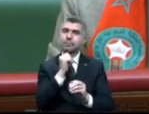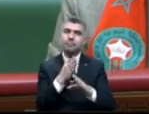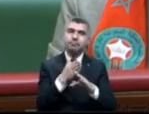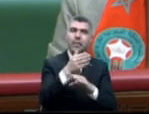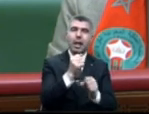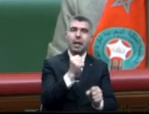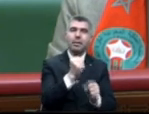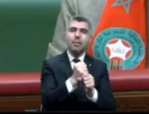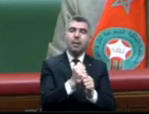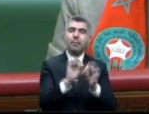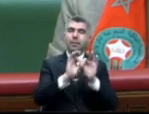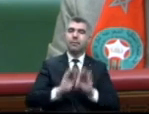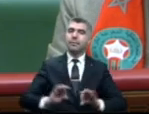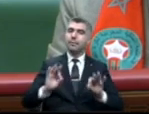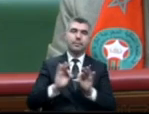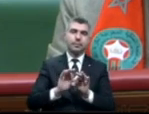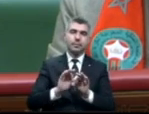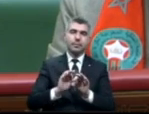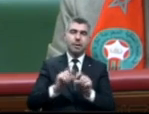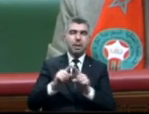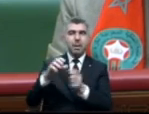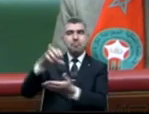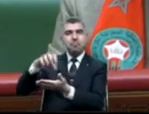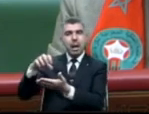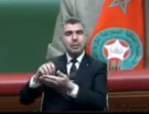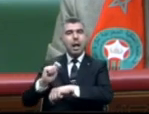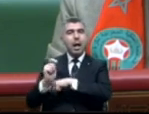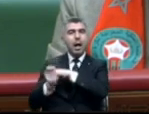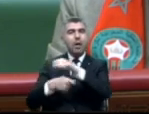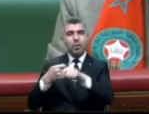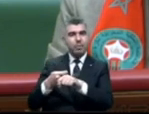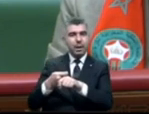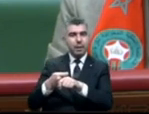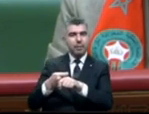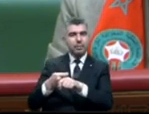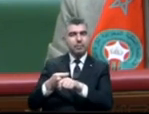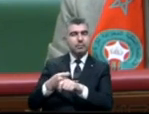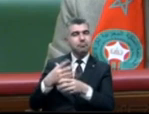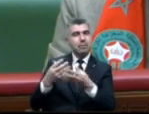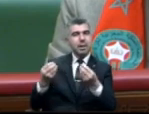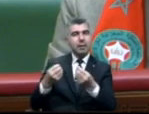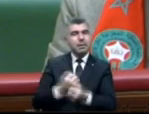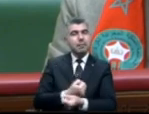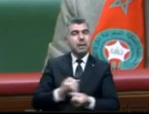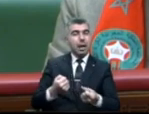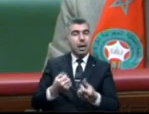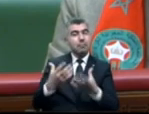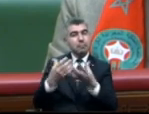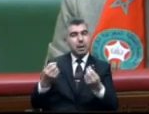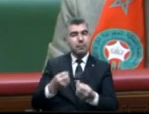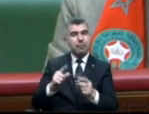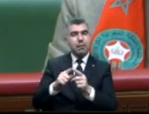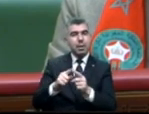الشغل، بالخصوص في المناطق النائية وفي القروية. السيدة الوزيرة إلا كنا البوصلة